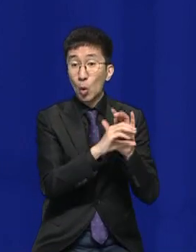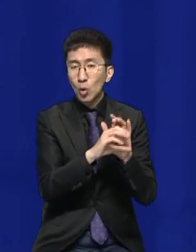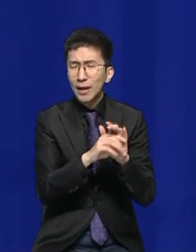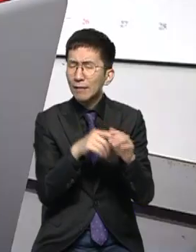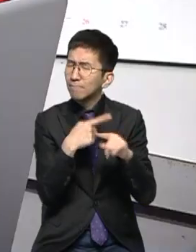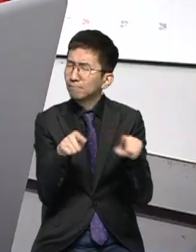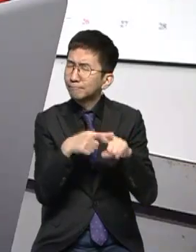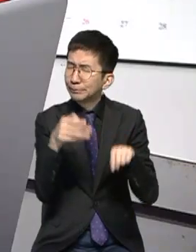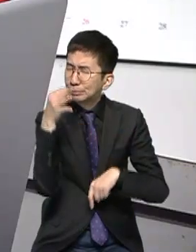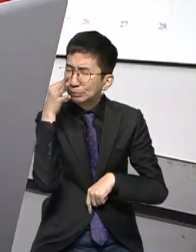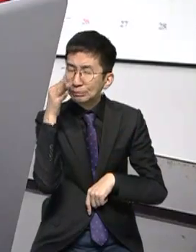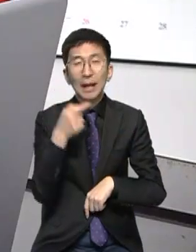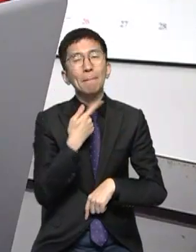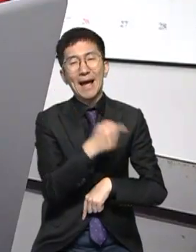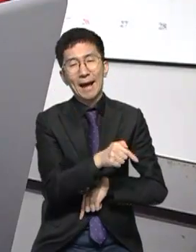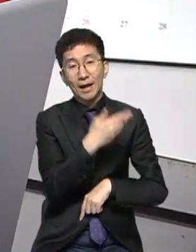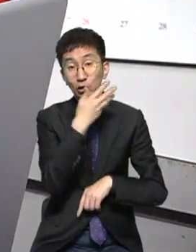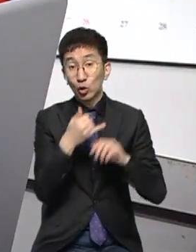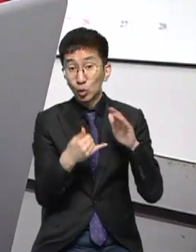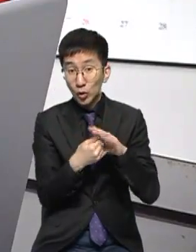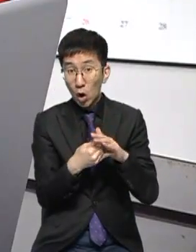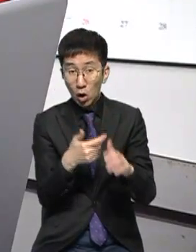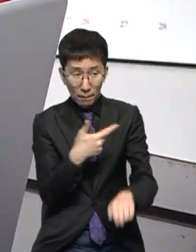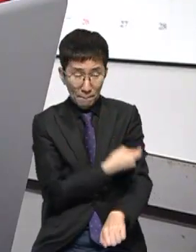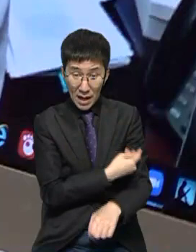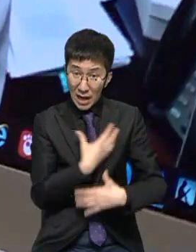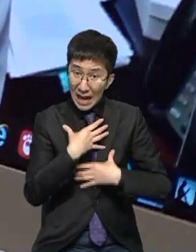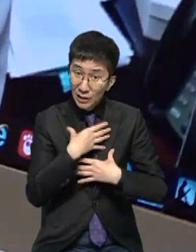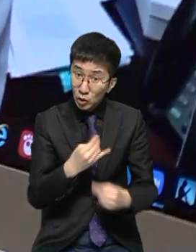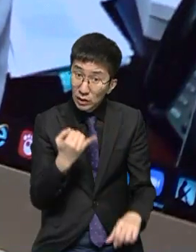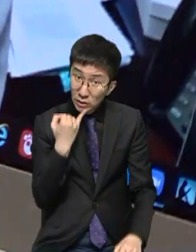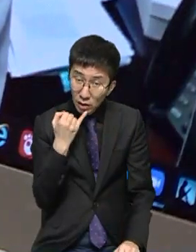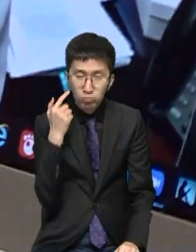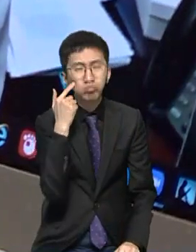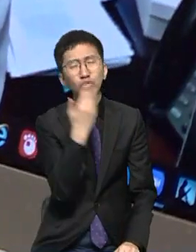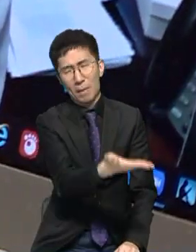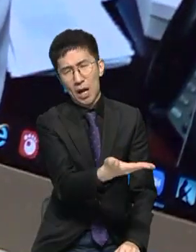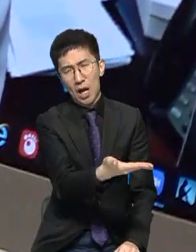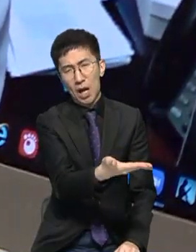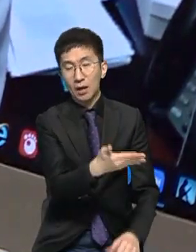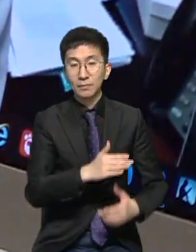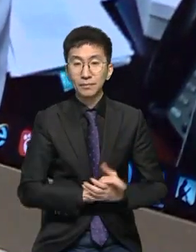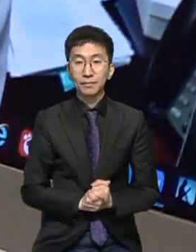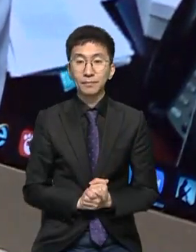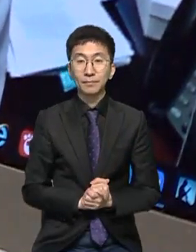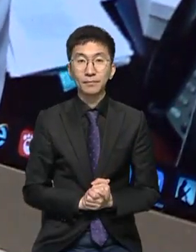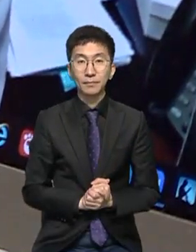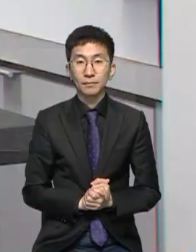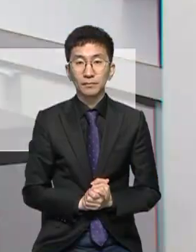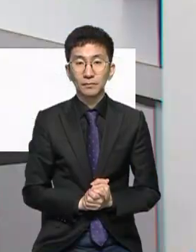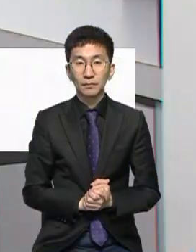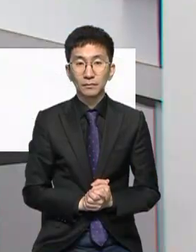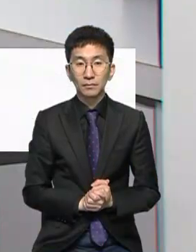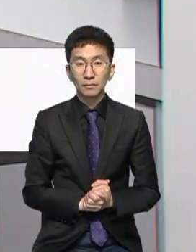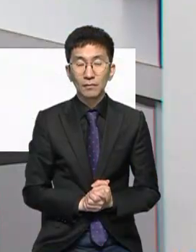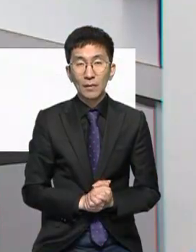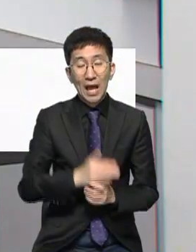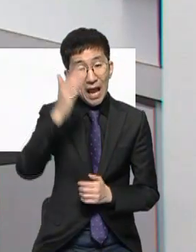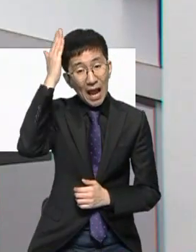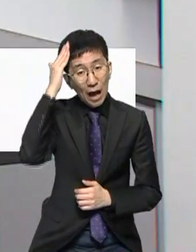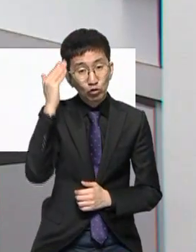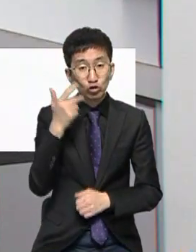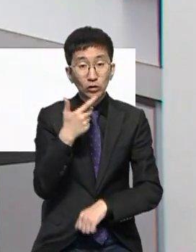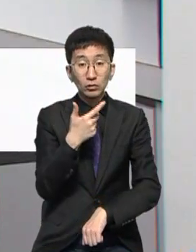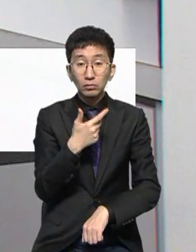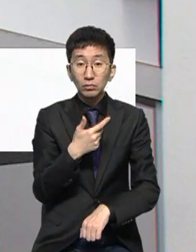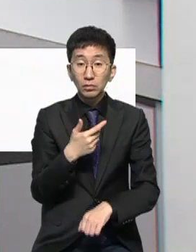심사했습니다. 청소년들이 백신을 맞아도 안전한 거냐고 단도직입적으로 물었습니다. In Korea, there are concerns that